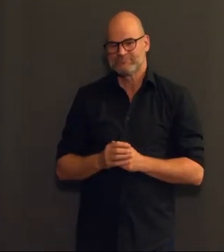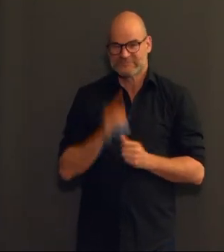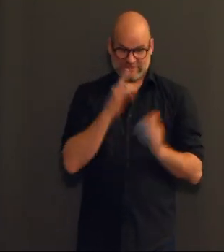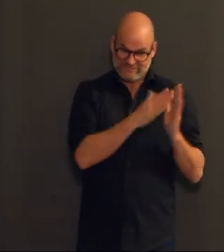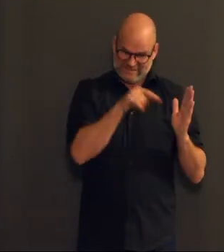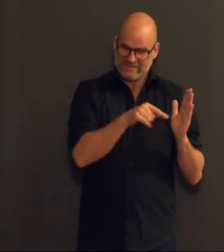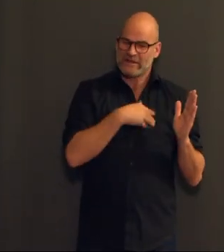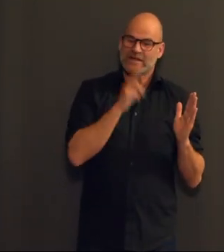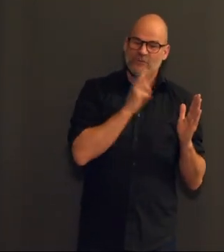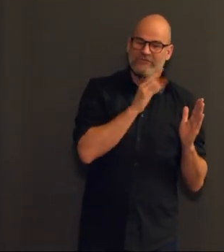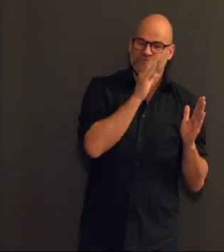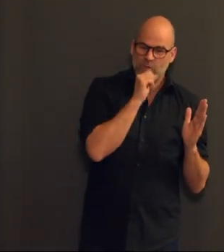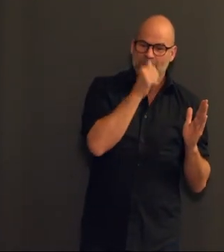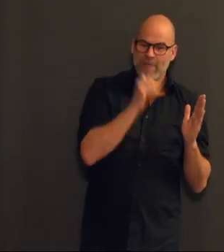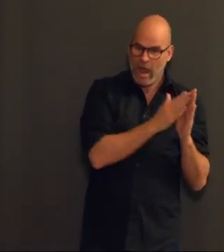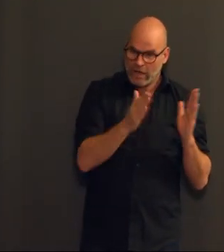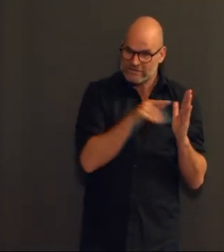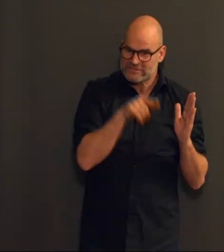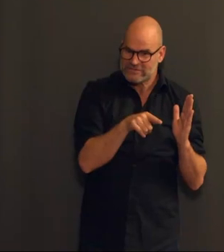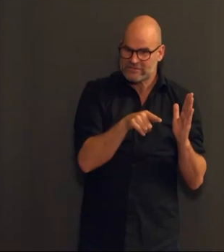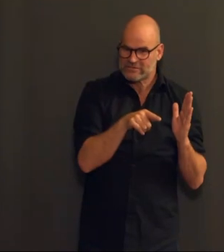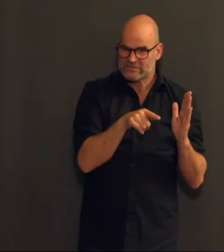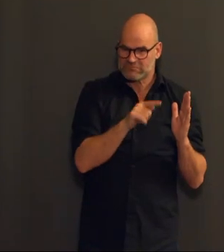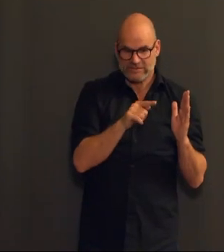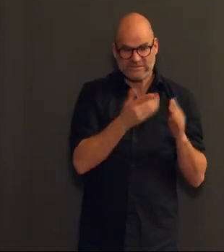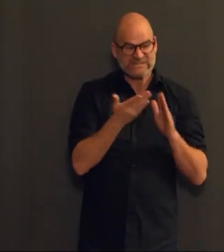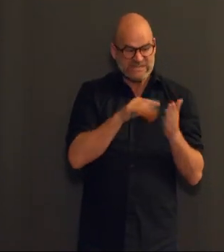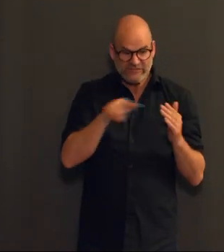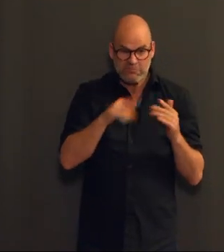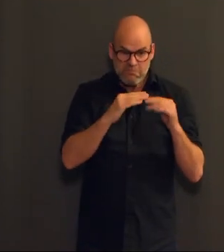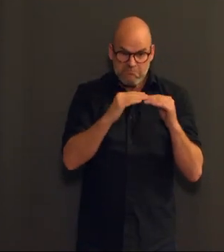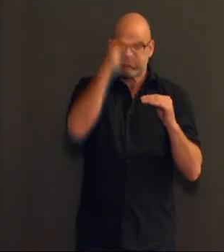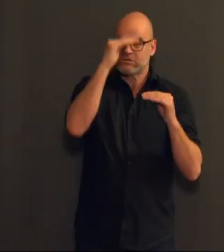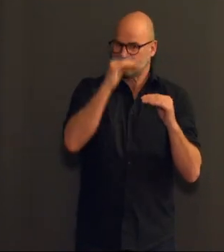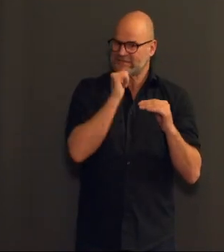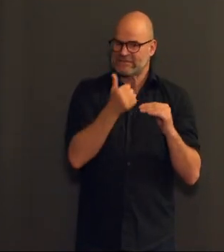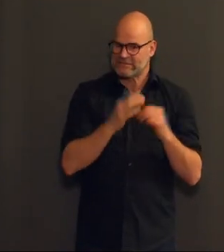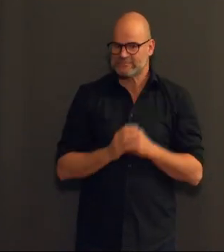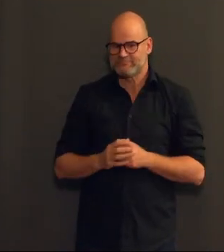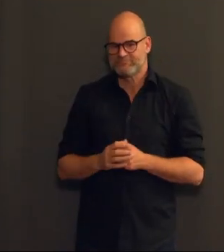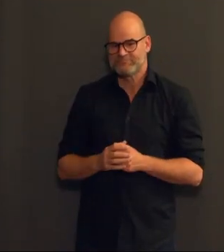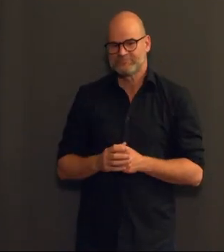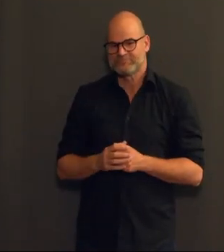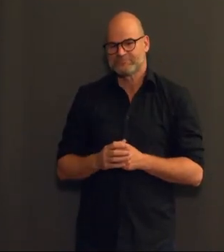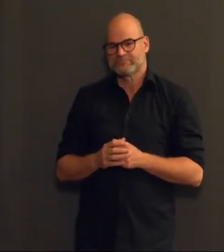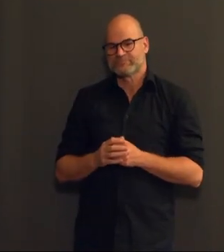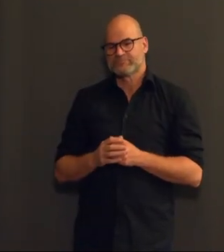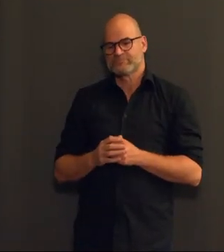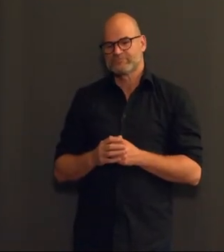de oversterfte hier geen oversterfte was en de algemene sterfte binnen een normale range zat.